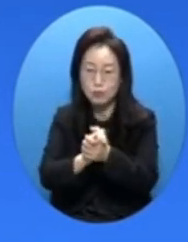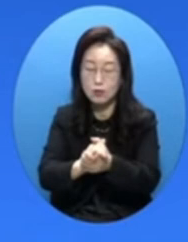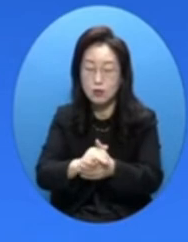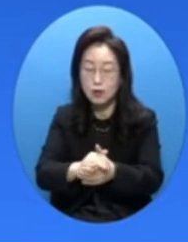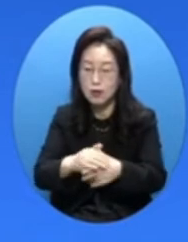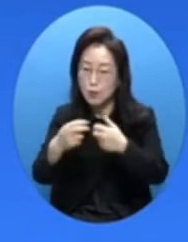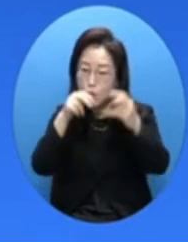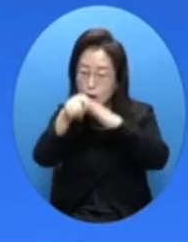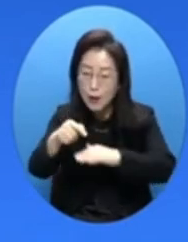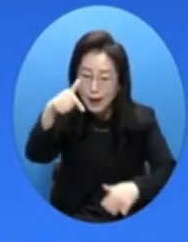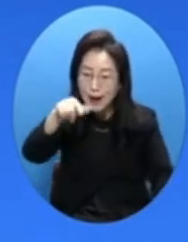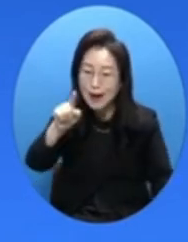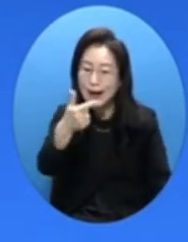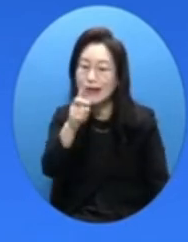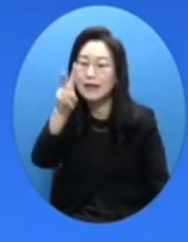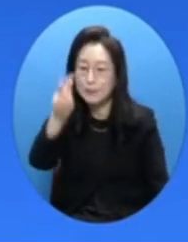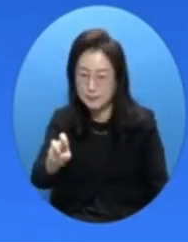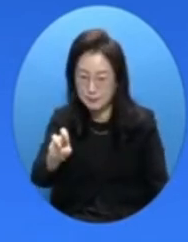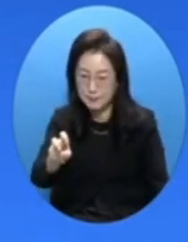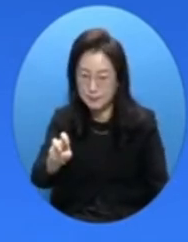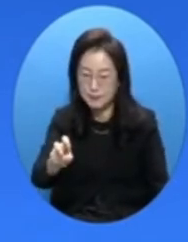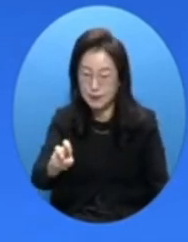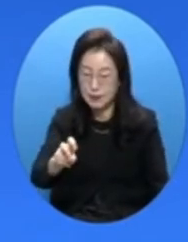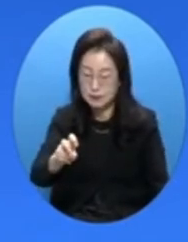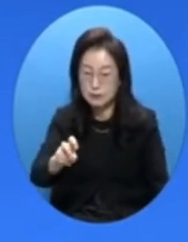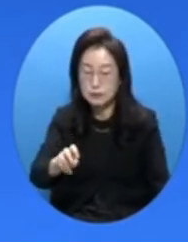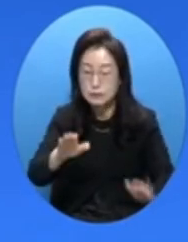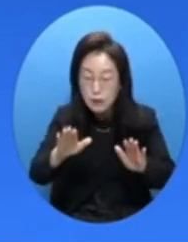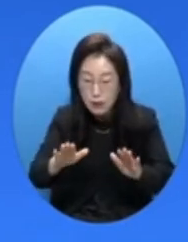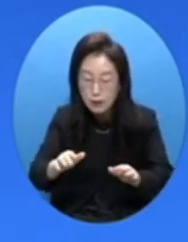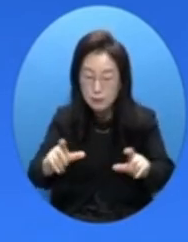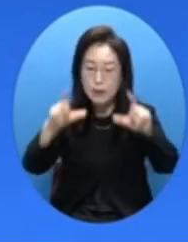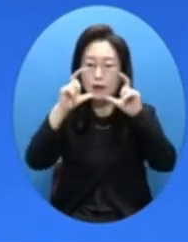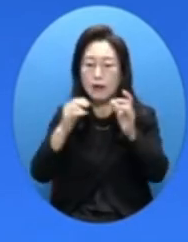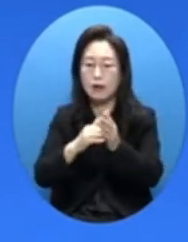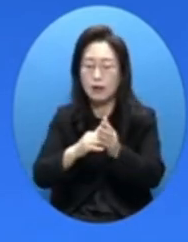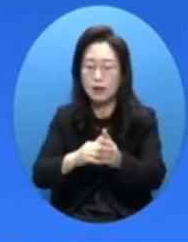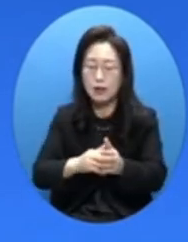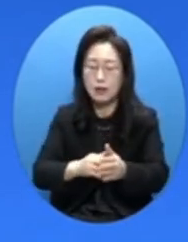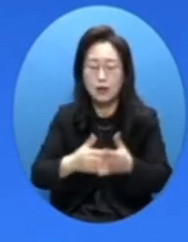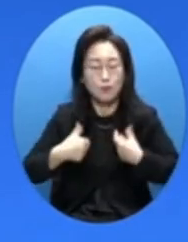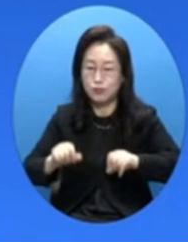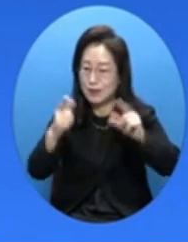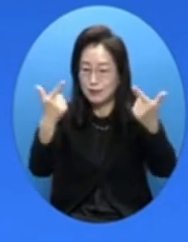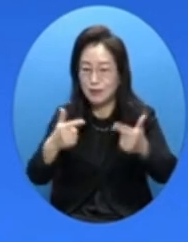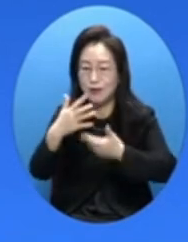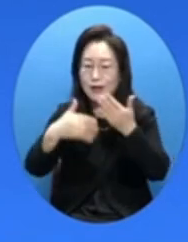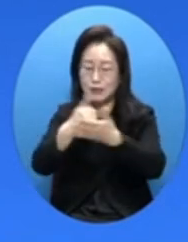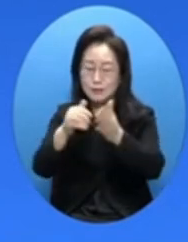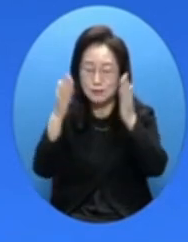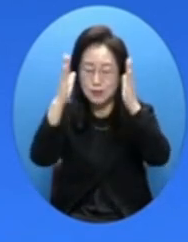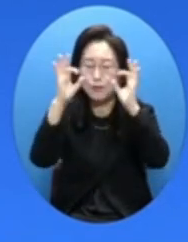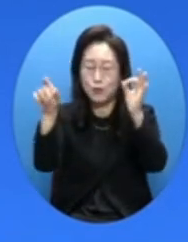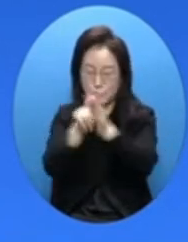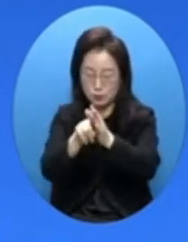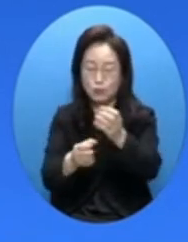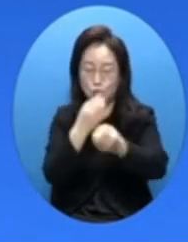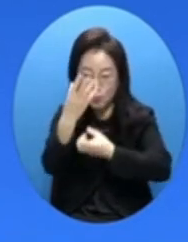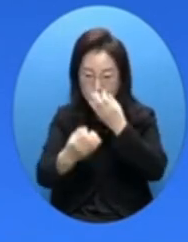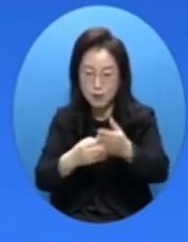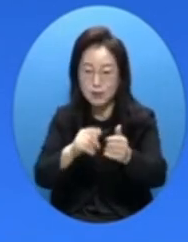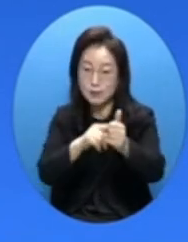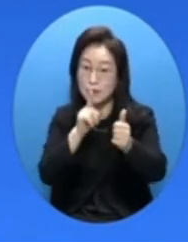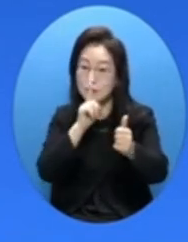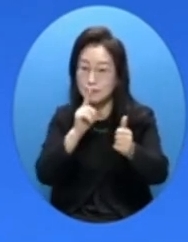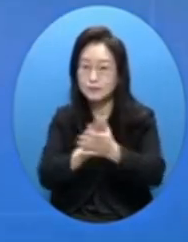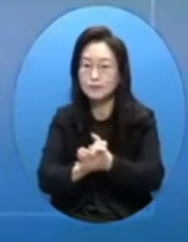하는 진단도 받았는데 절대로 나는 두려워하지 않고 주님만 바라보고 나갑니다. 믿음으로 고백했습니다. 앞으로 소원에 대해서 이렇게